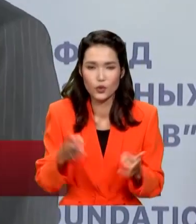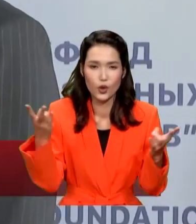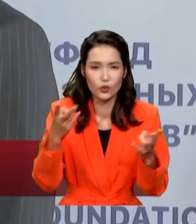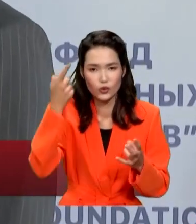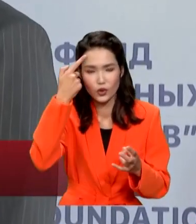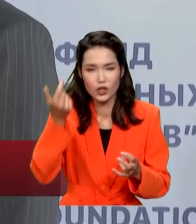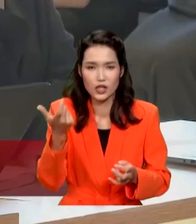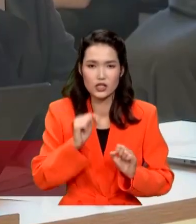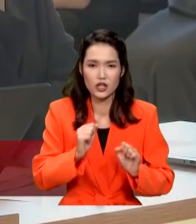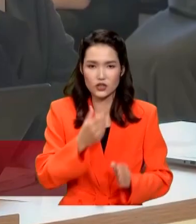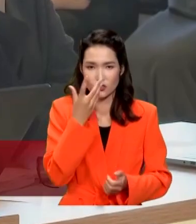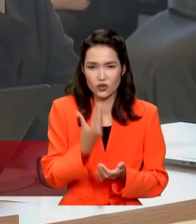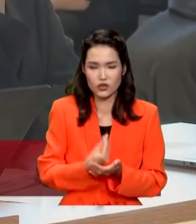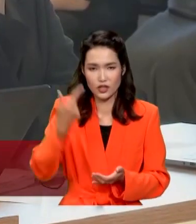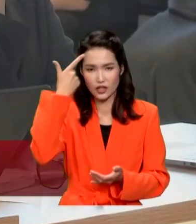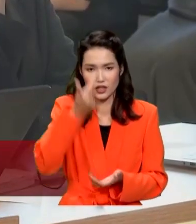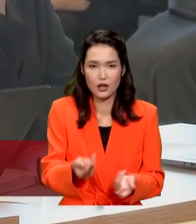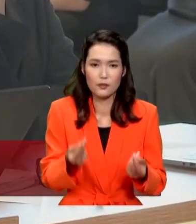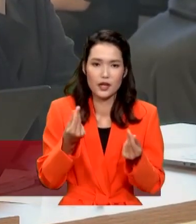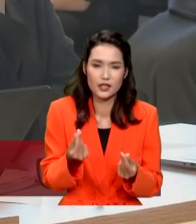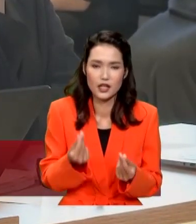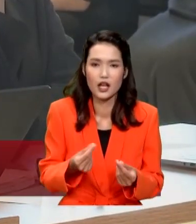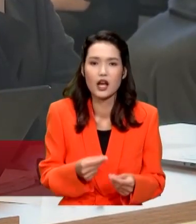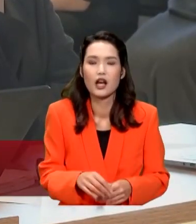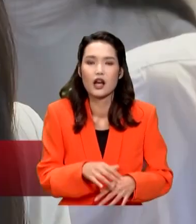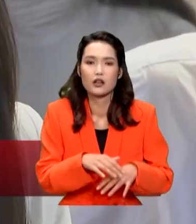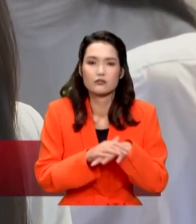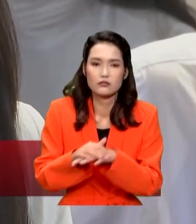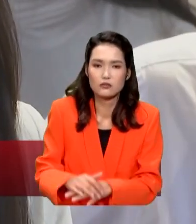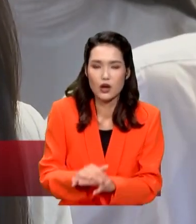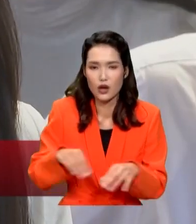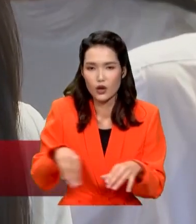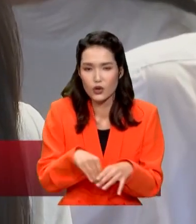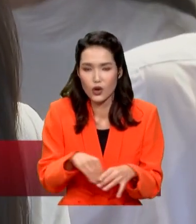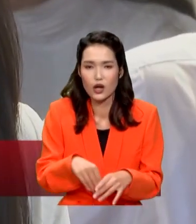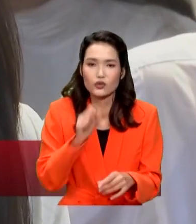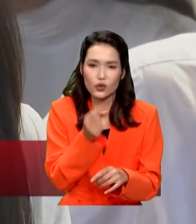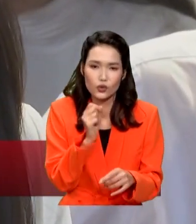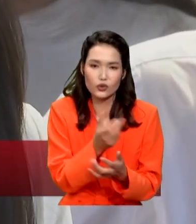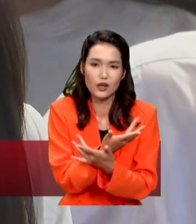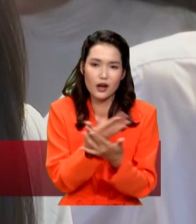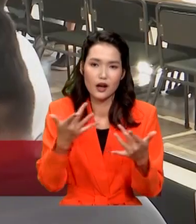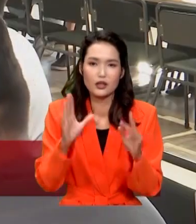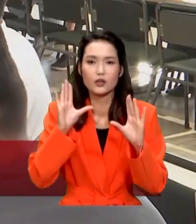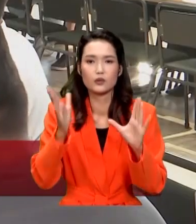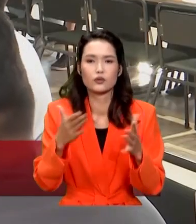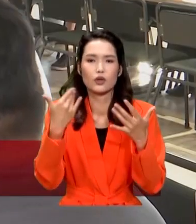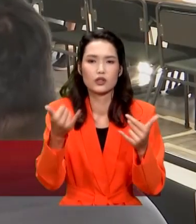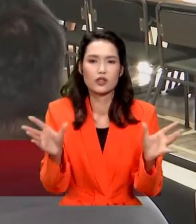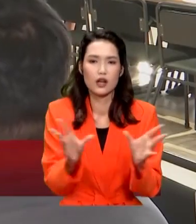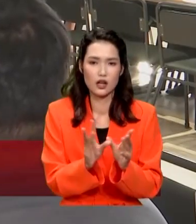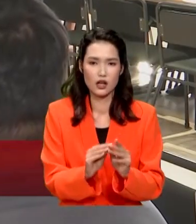чтобы защитить свои данные и деньги на счете Халықбанк. Они обсудили с журналистами различные ситуации. На семинаре